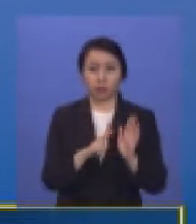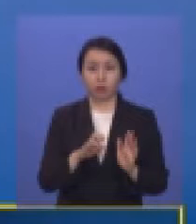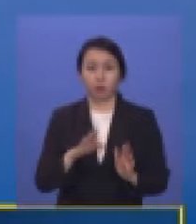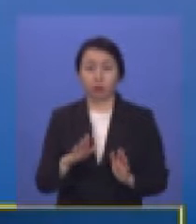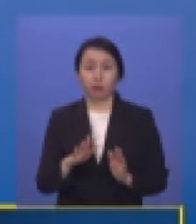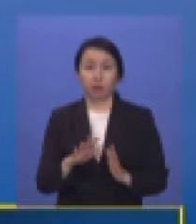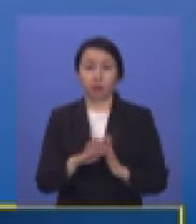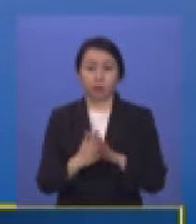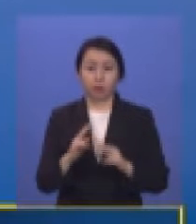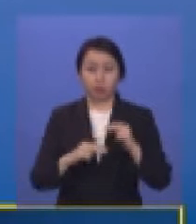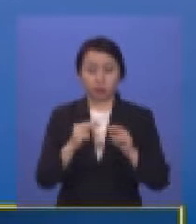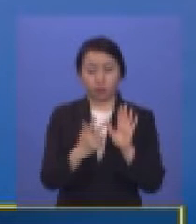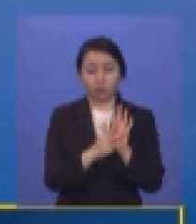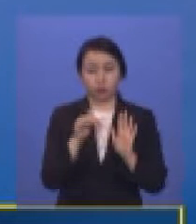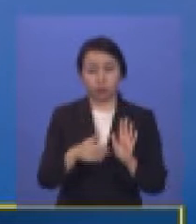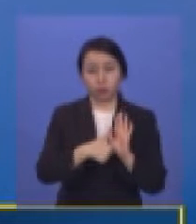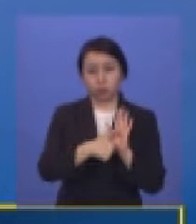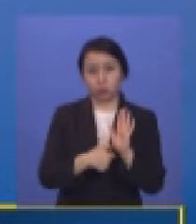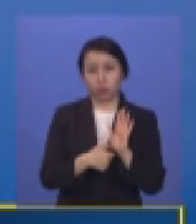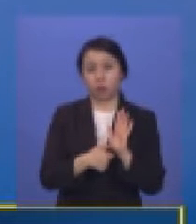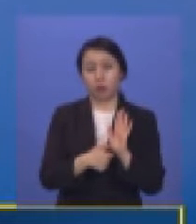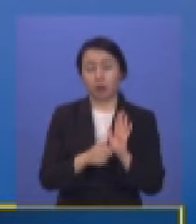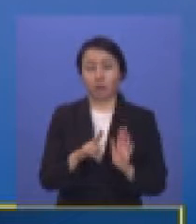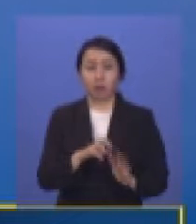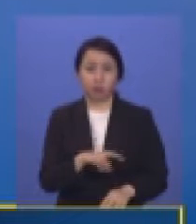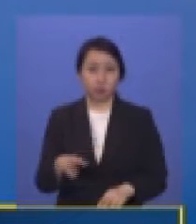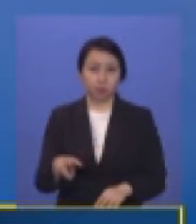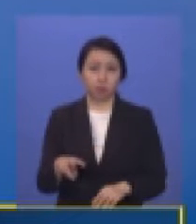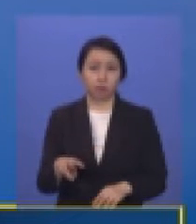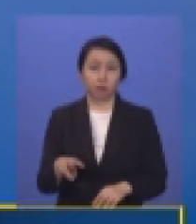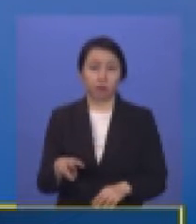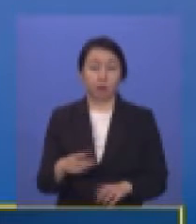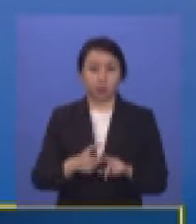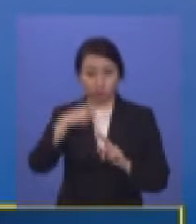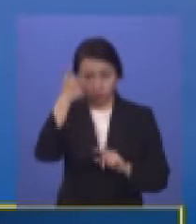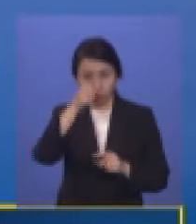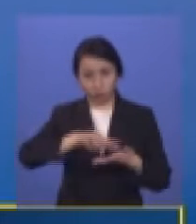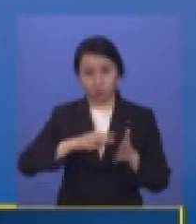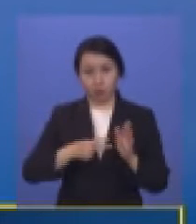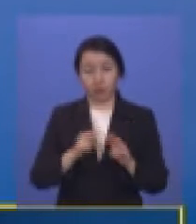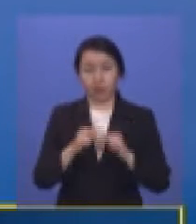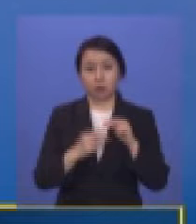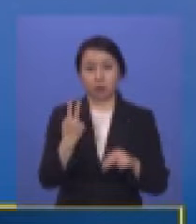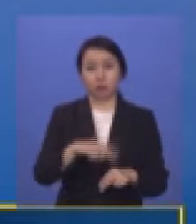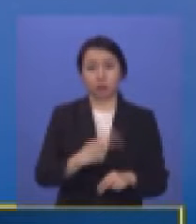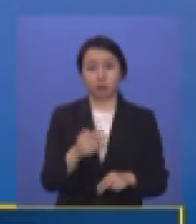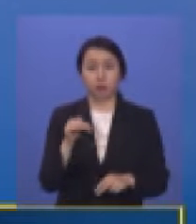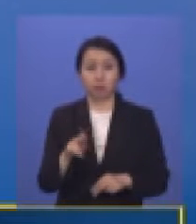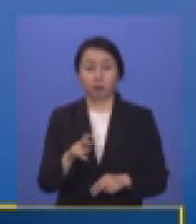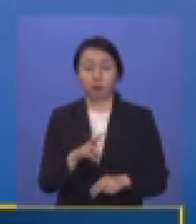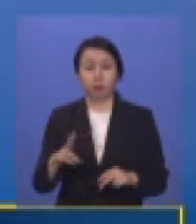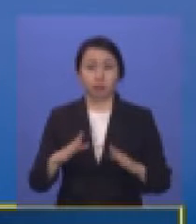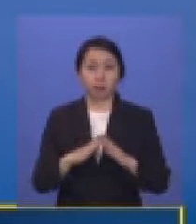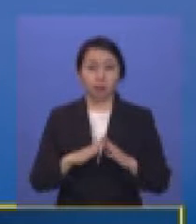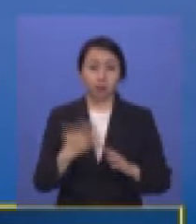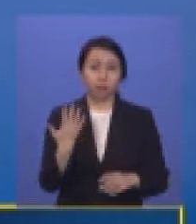счет населения было построено 8600 квадратных метров. В текущем году планируется строительство 22 тысяч квадратных метров жилья.